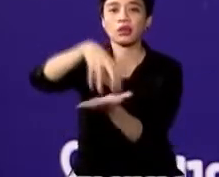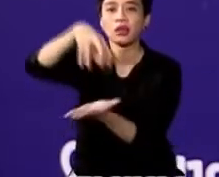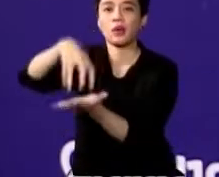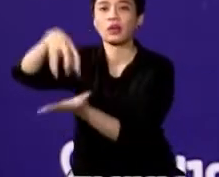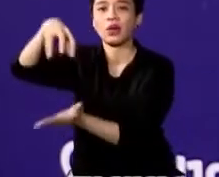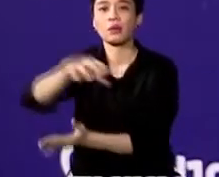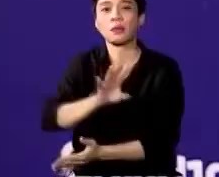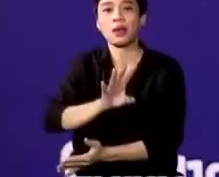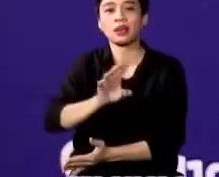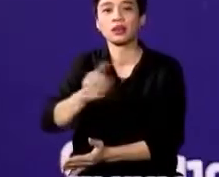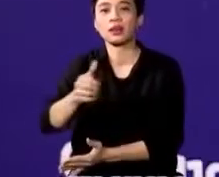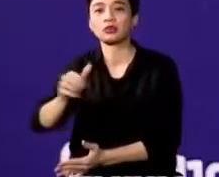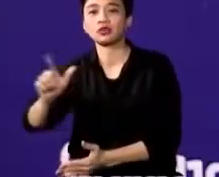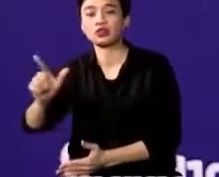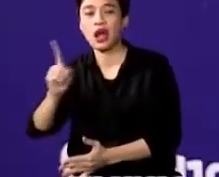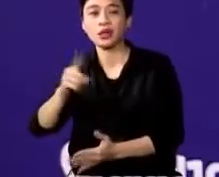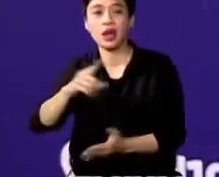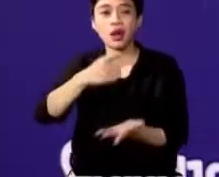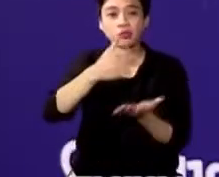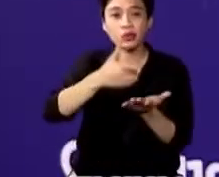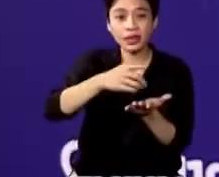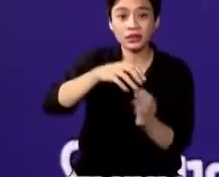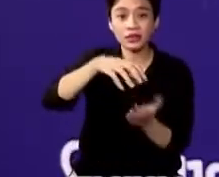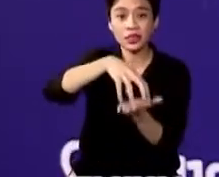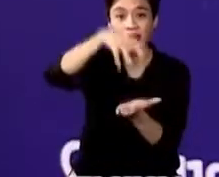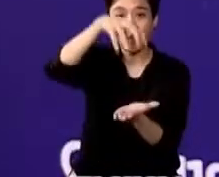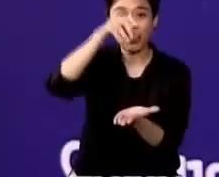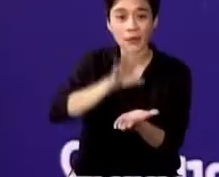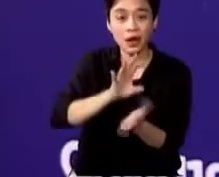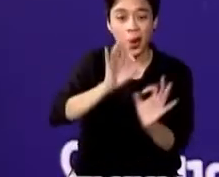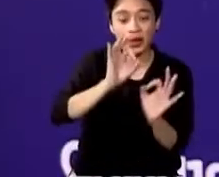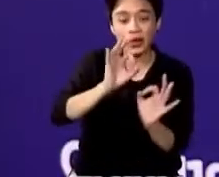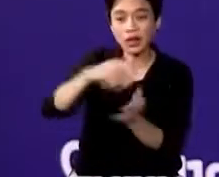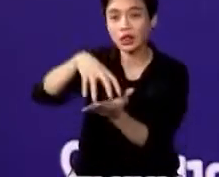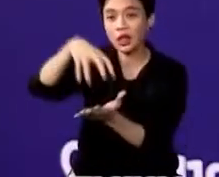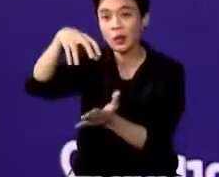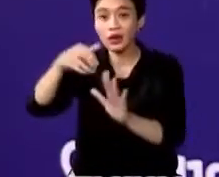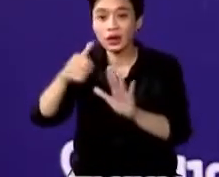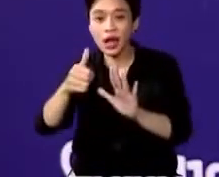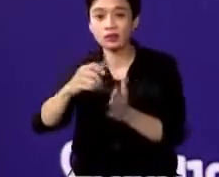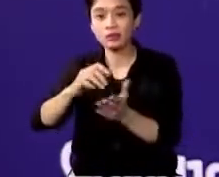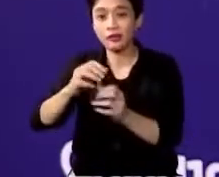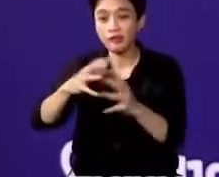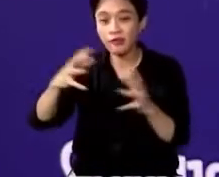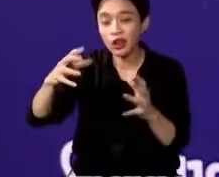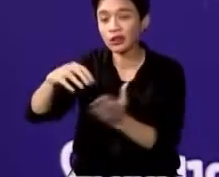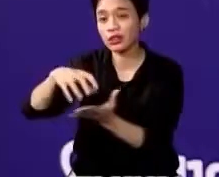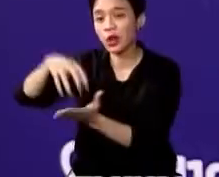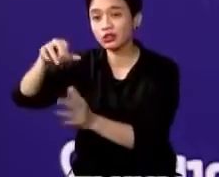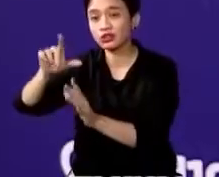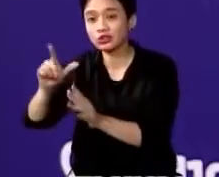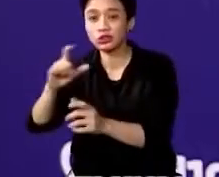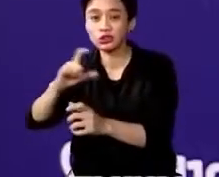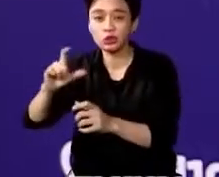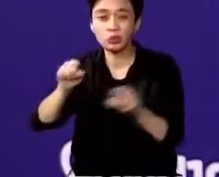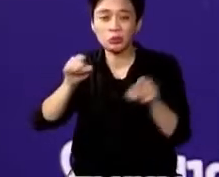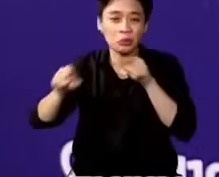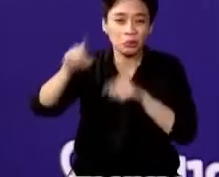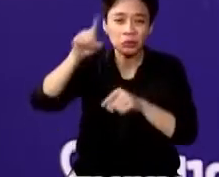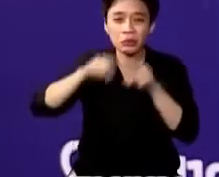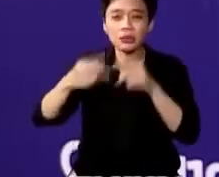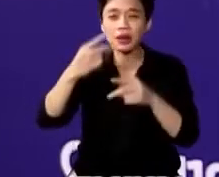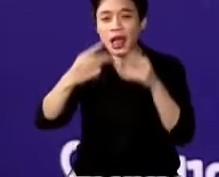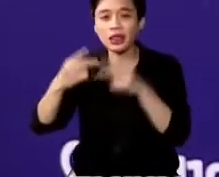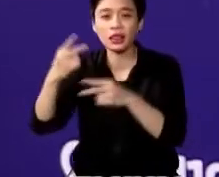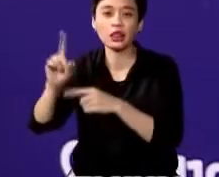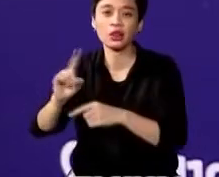Ee sedikit ada yang cukup Gitu ya ini kita akan atur dari tiga Tower itu untuk flat isolasi Mandiri sendiri Kita masih